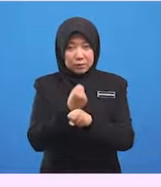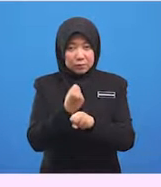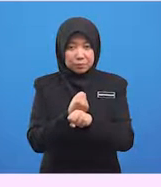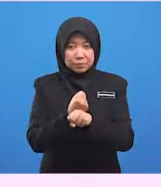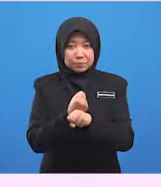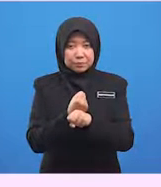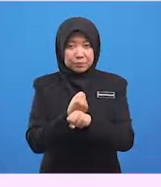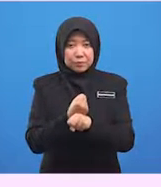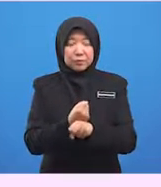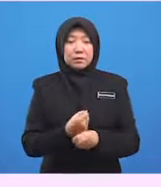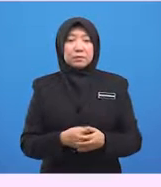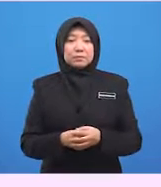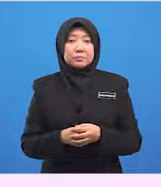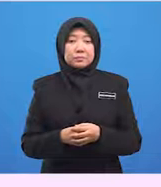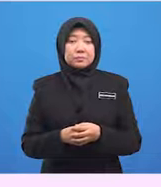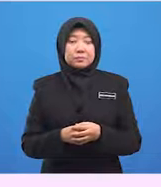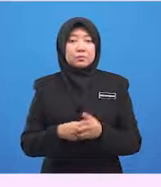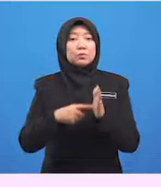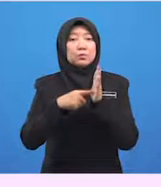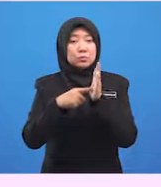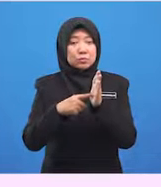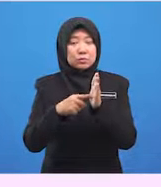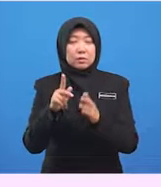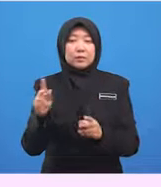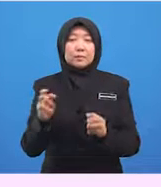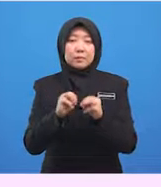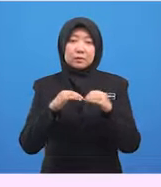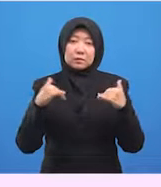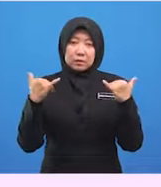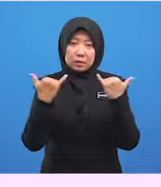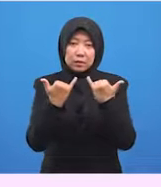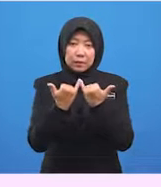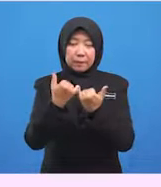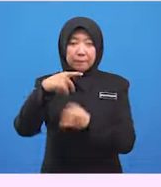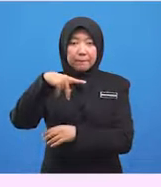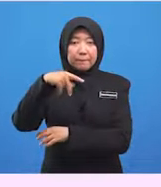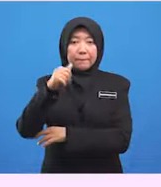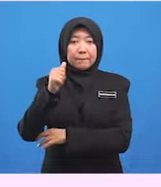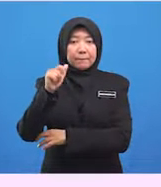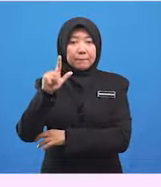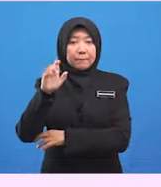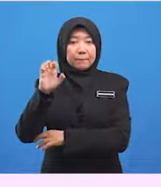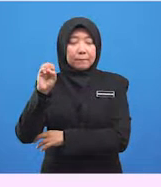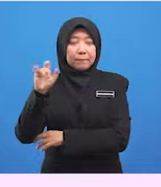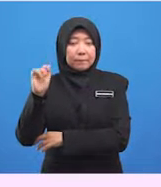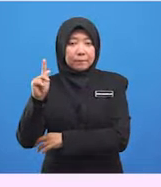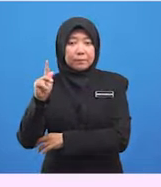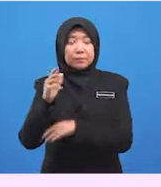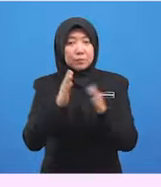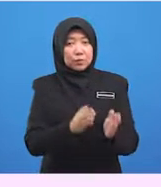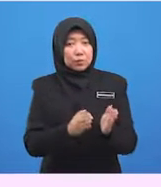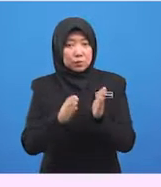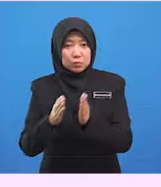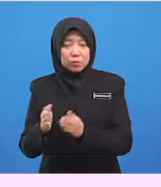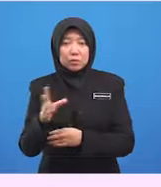penemu bengkel ini sekaligus menunjukkan masyarakat feritik di kota tampan adalah tersusun